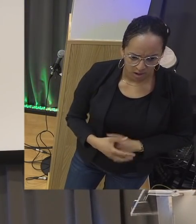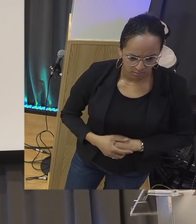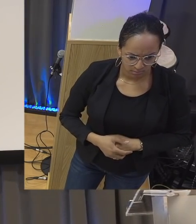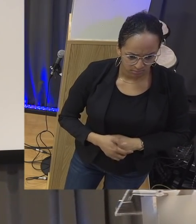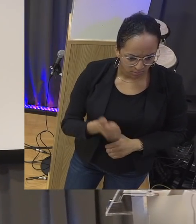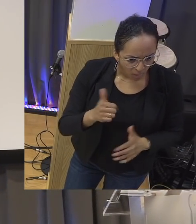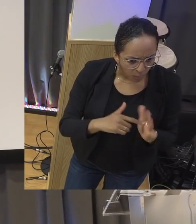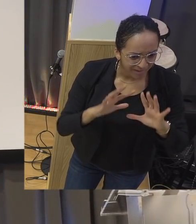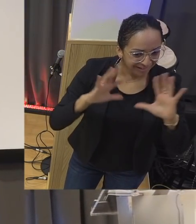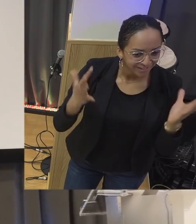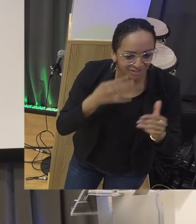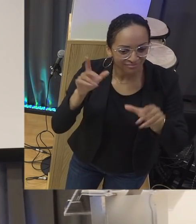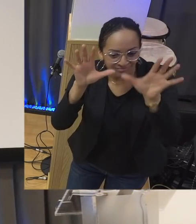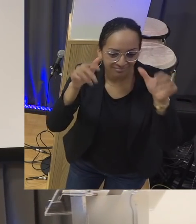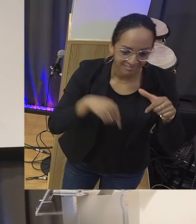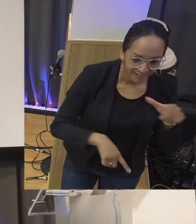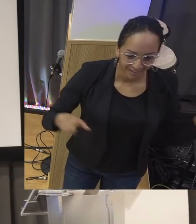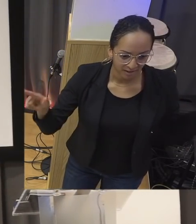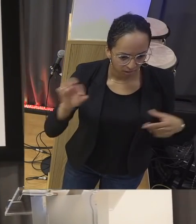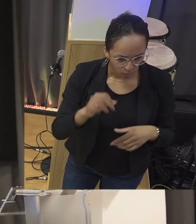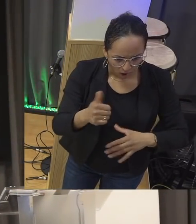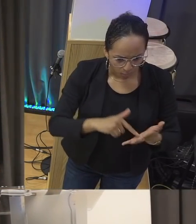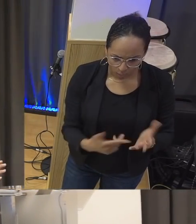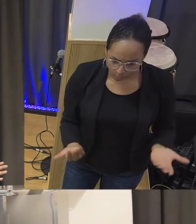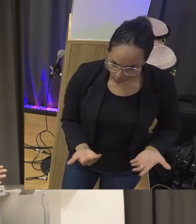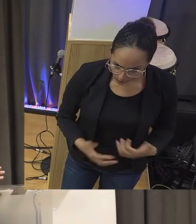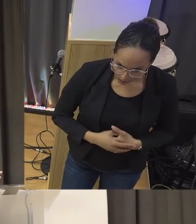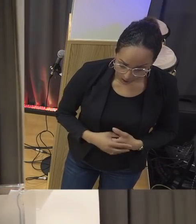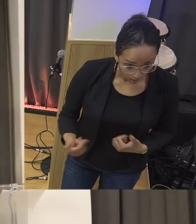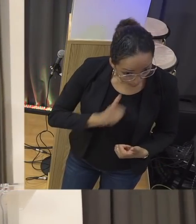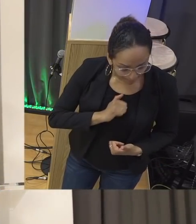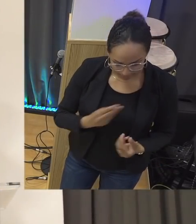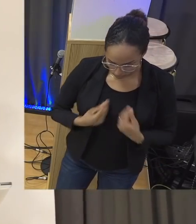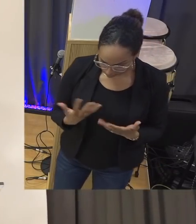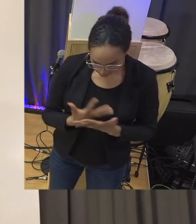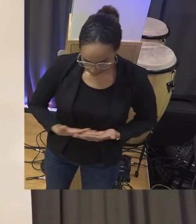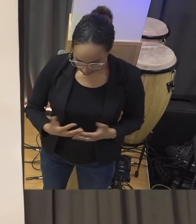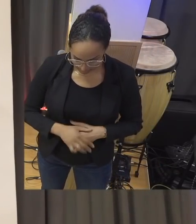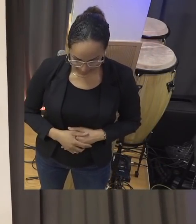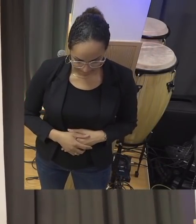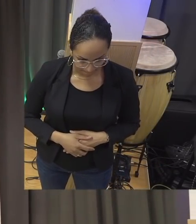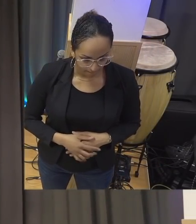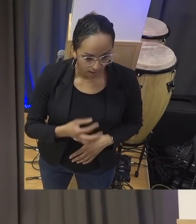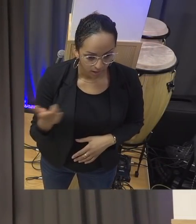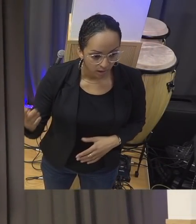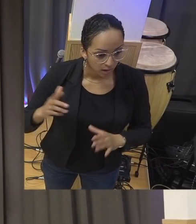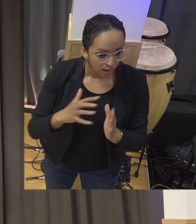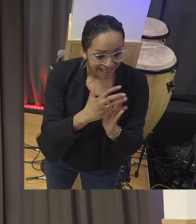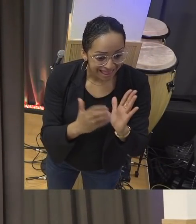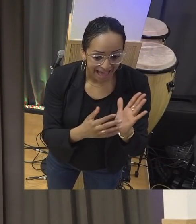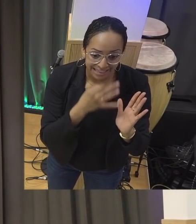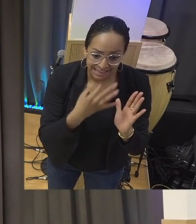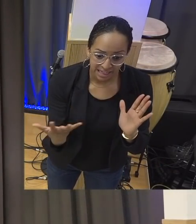m'interpelle. Il y a quelque chose qui me perturbe, c'est qu'il y a deux temps qui sont conjugués. Il est